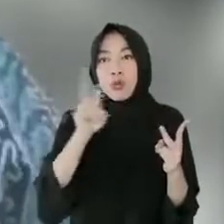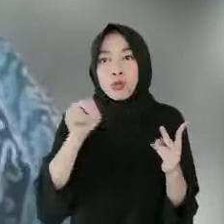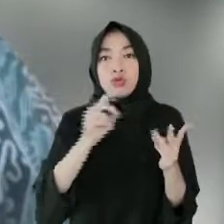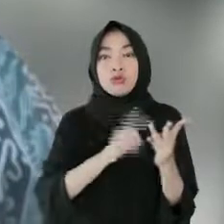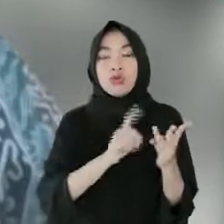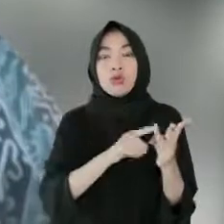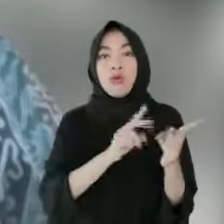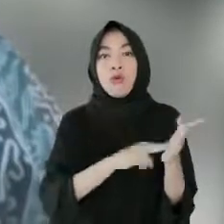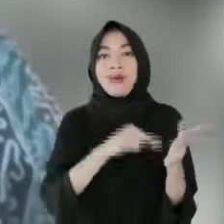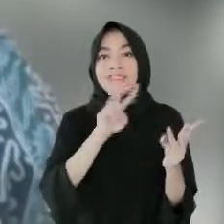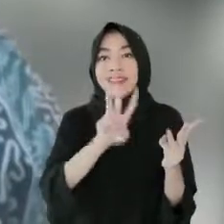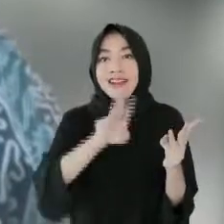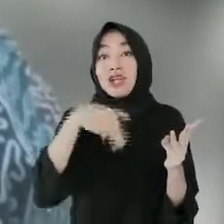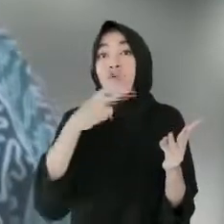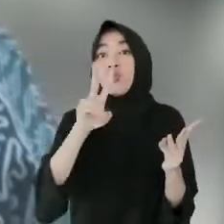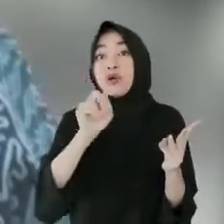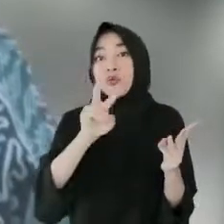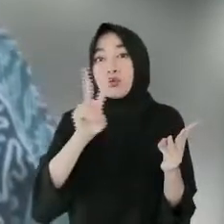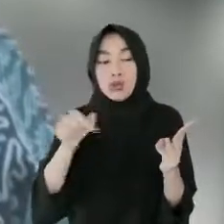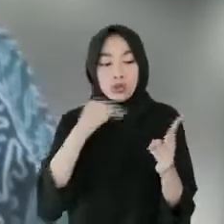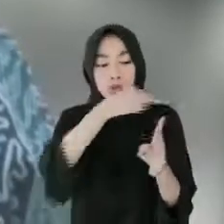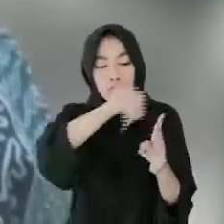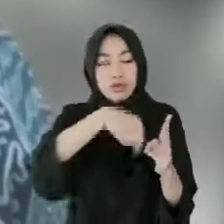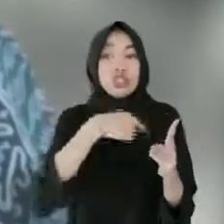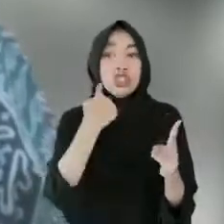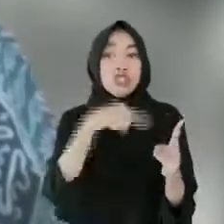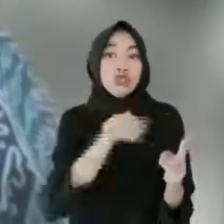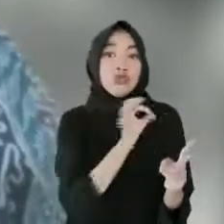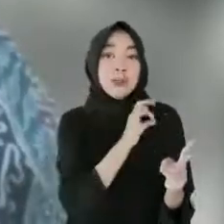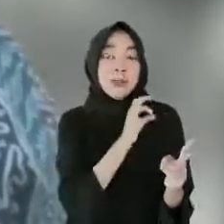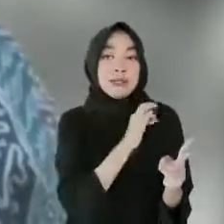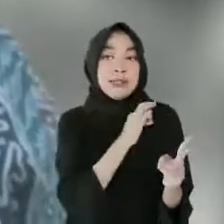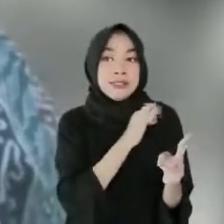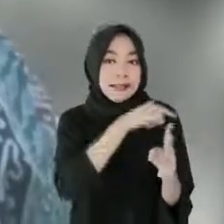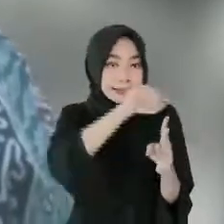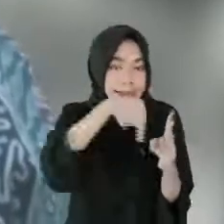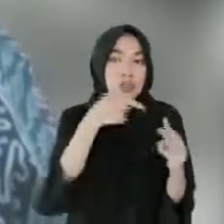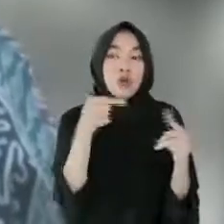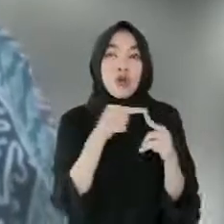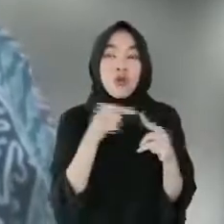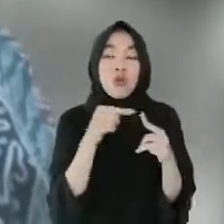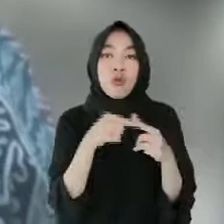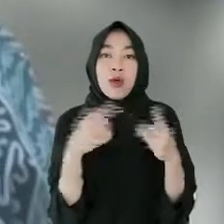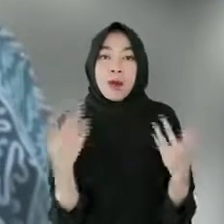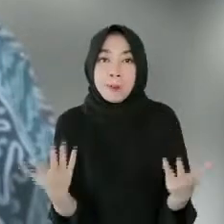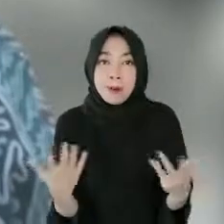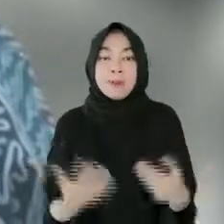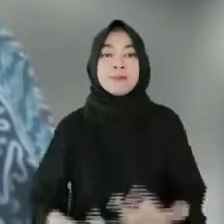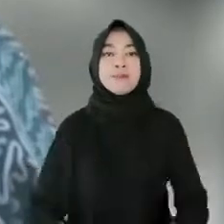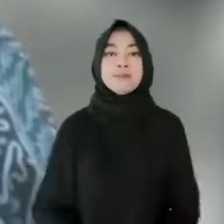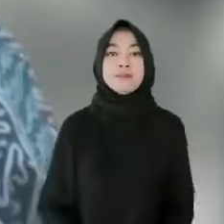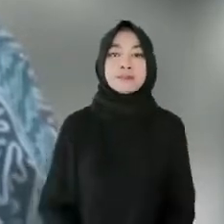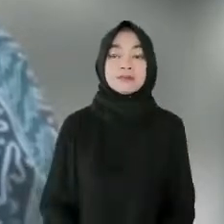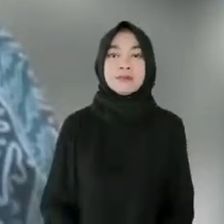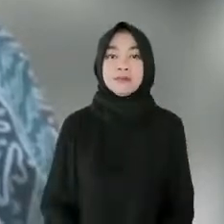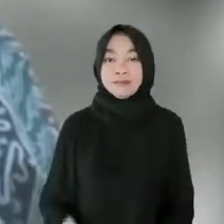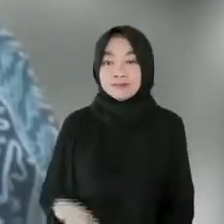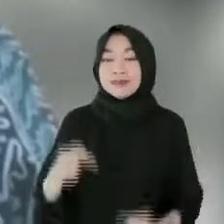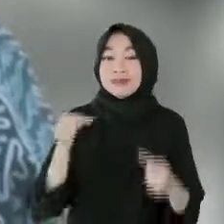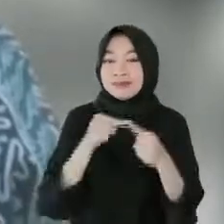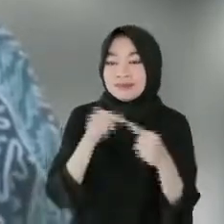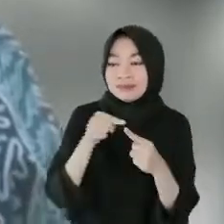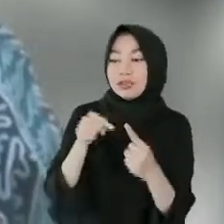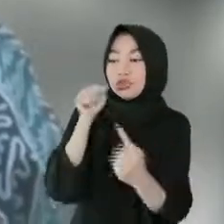ketika 2001 impress ini terkait dengan semangat bahwa pohon harus